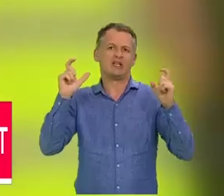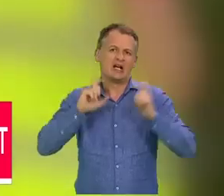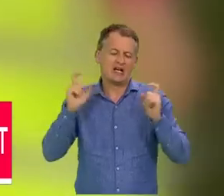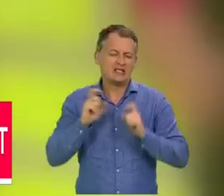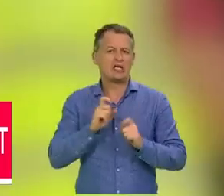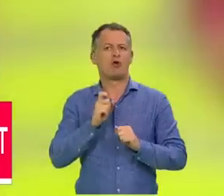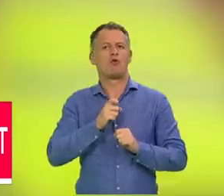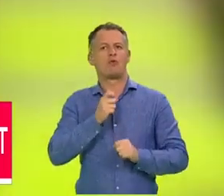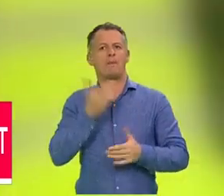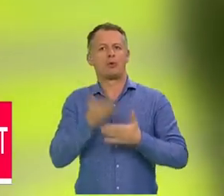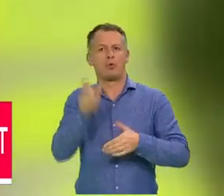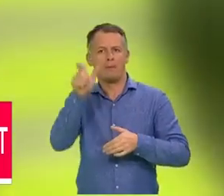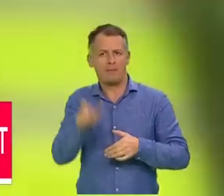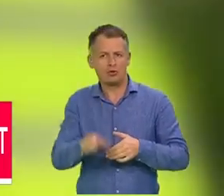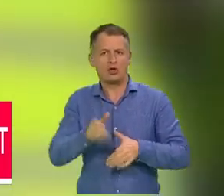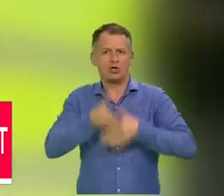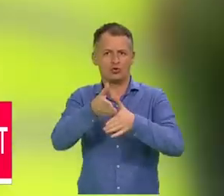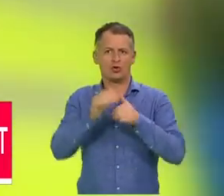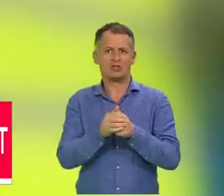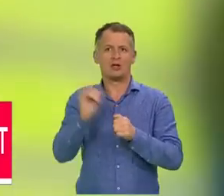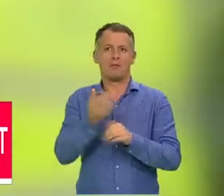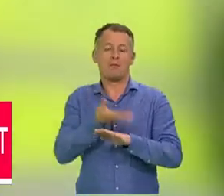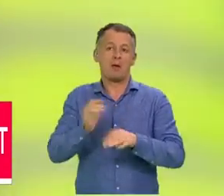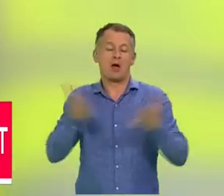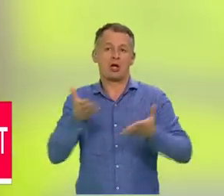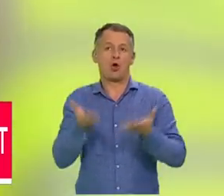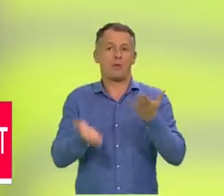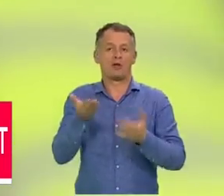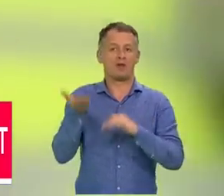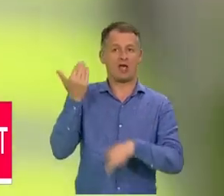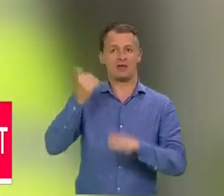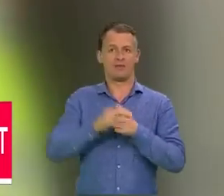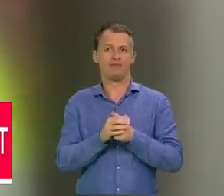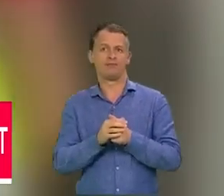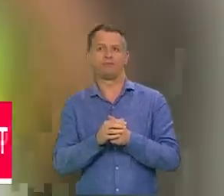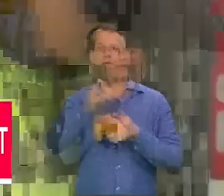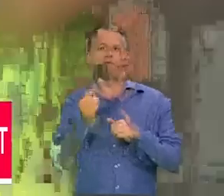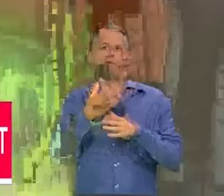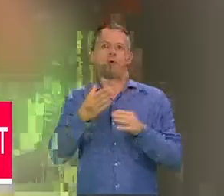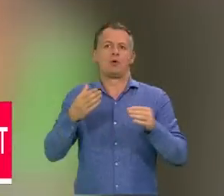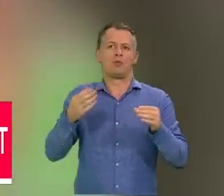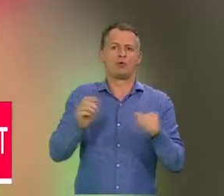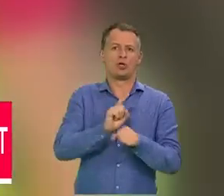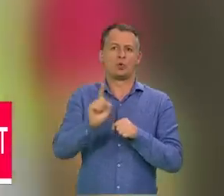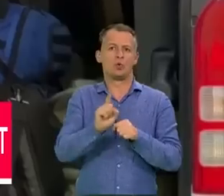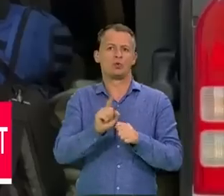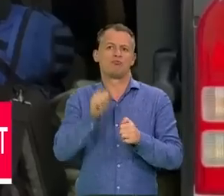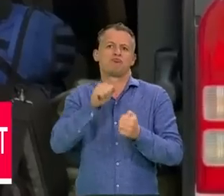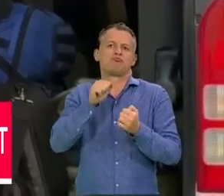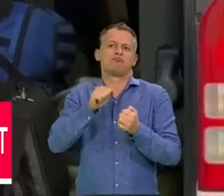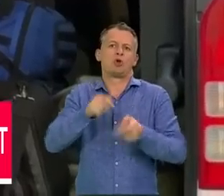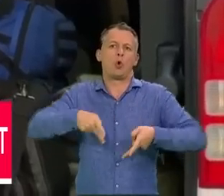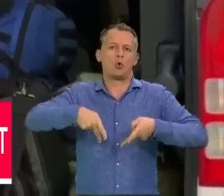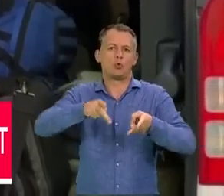unfolding is on a much bigger scale than we've seen before. There's a lot of infrastructure that has been destroyed.